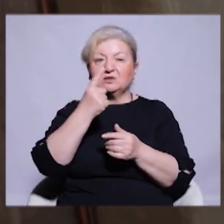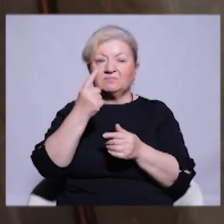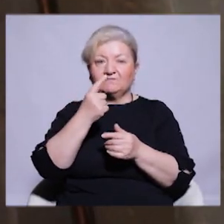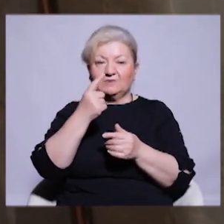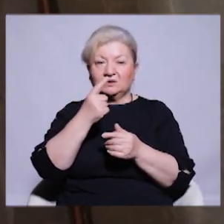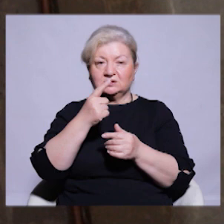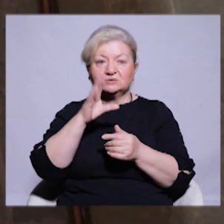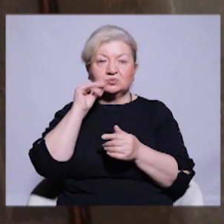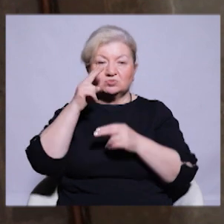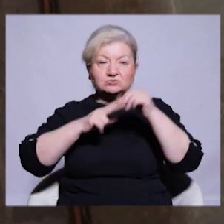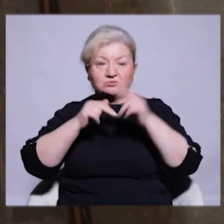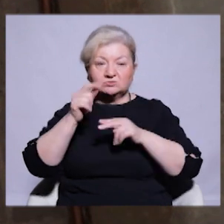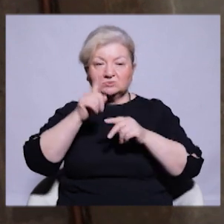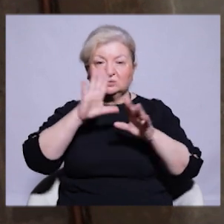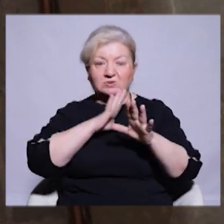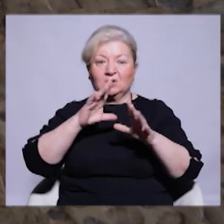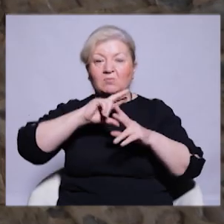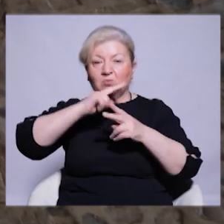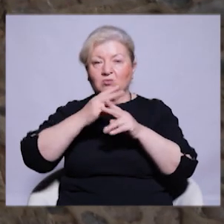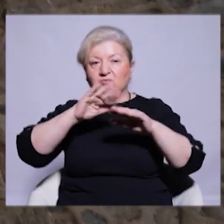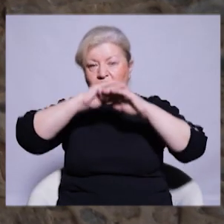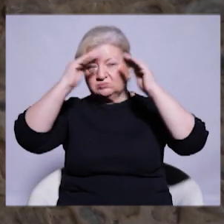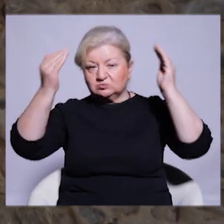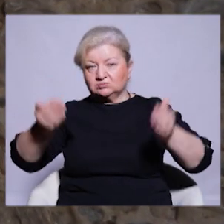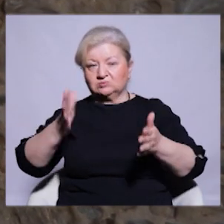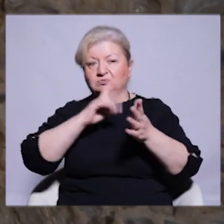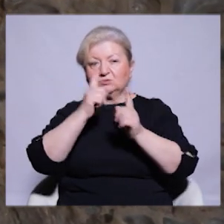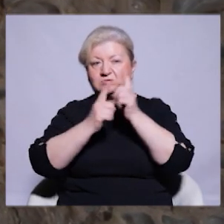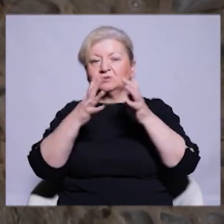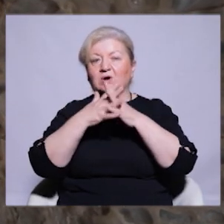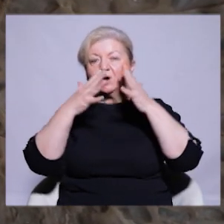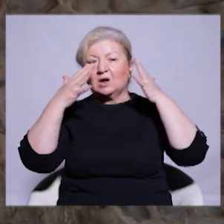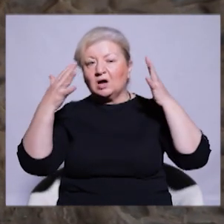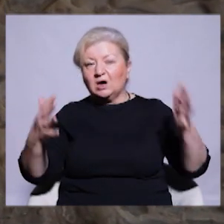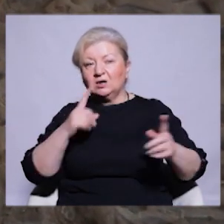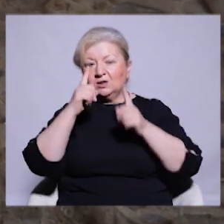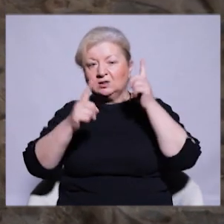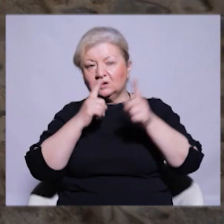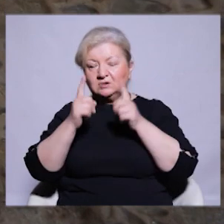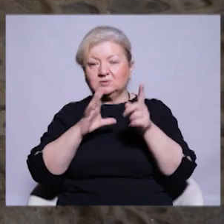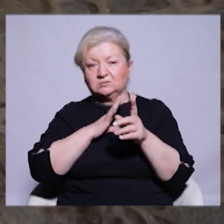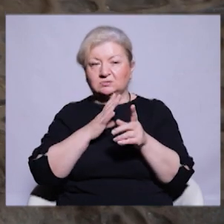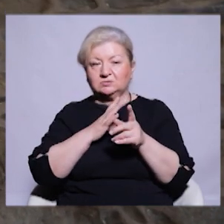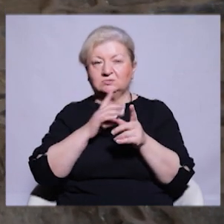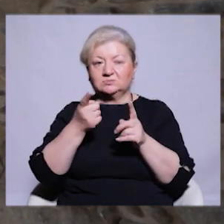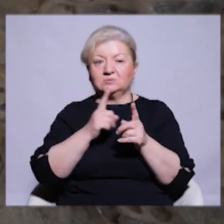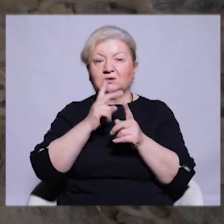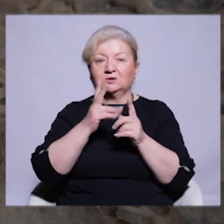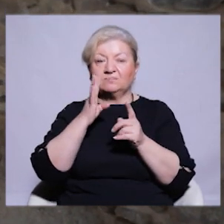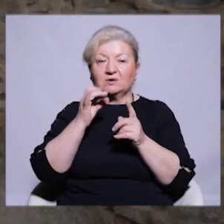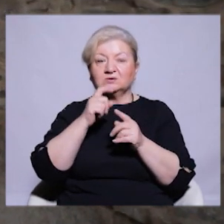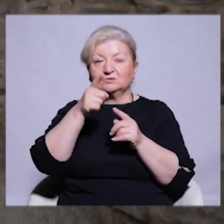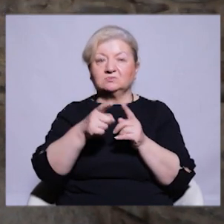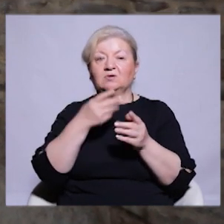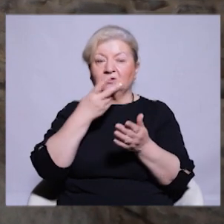პერანგი ჩააცვეს გარშემო, შემოარტყეს დიდი კედლები, სვეტებით გაადიდეს, იმიტომ რომ მრევლი გაიზარდა. ვახტანგ გორგასლის მიერ